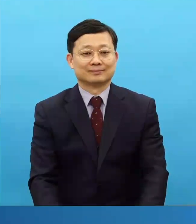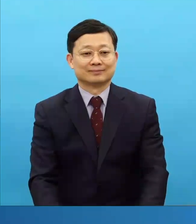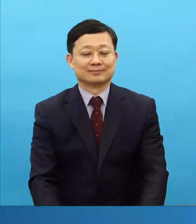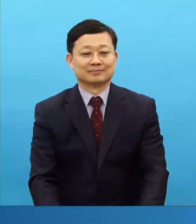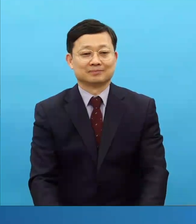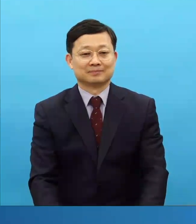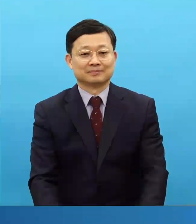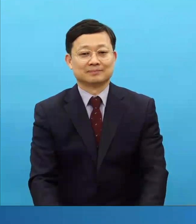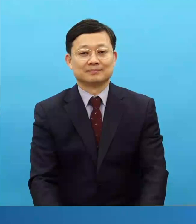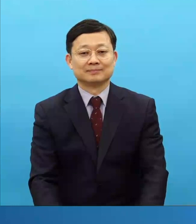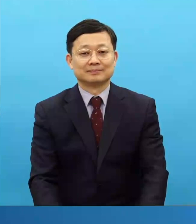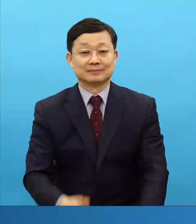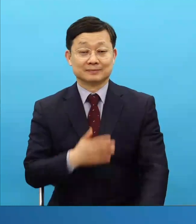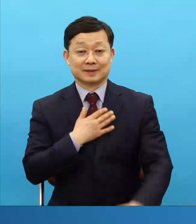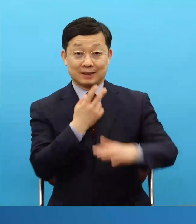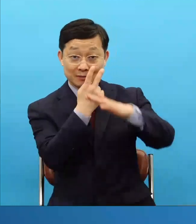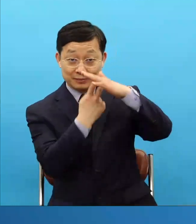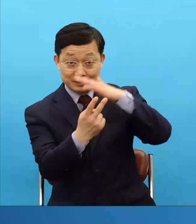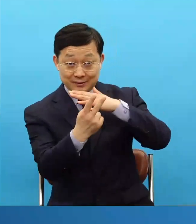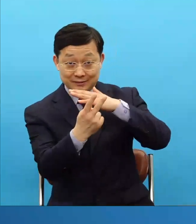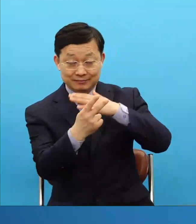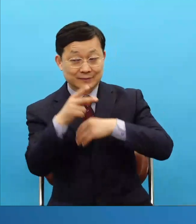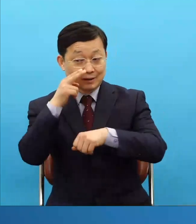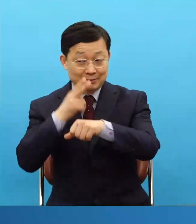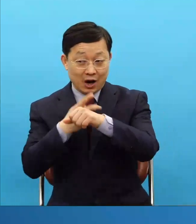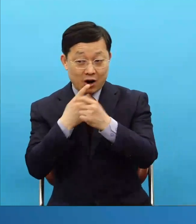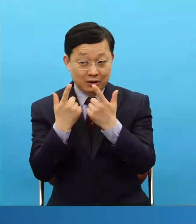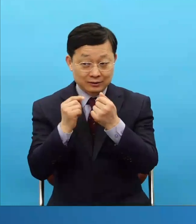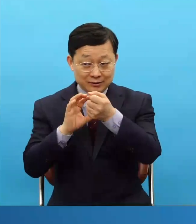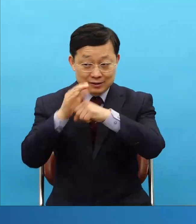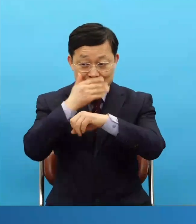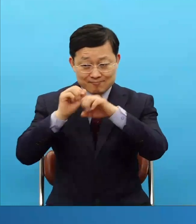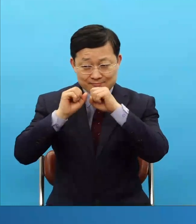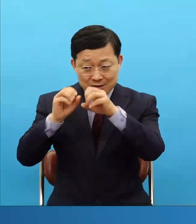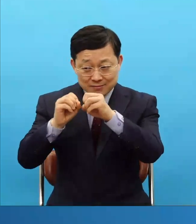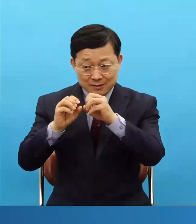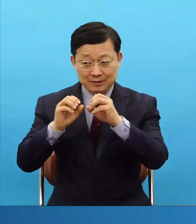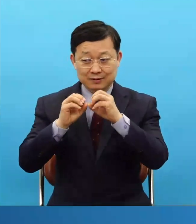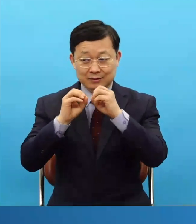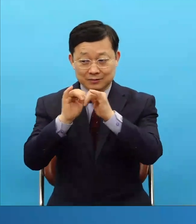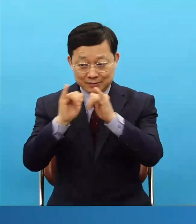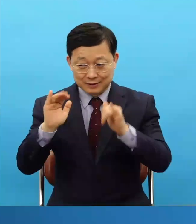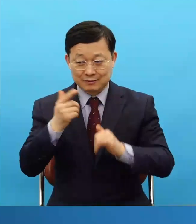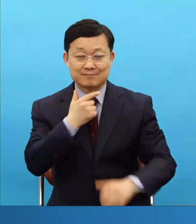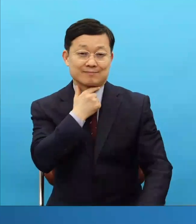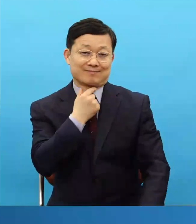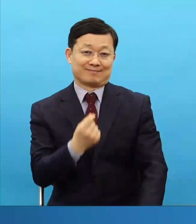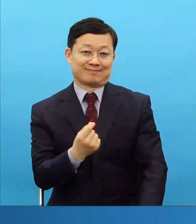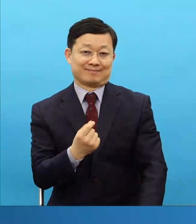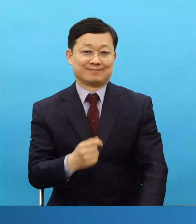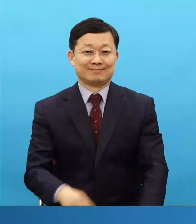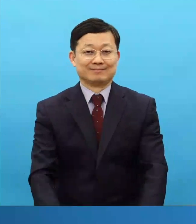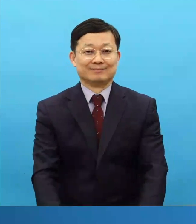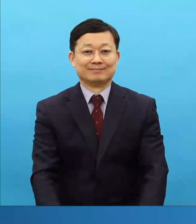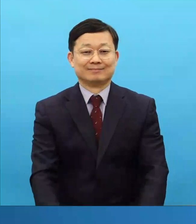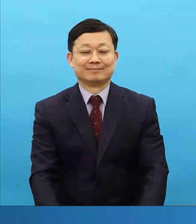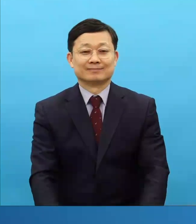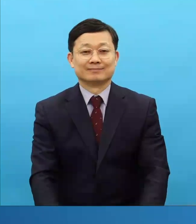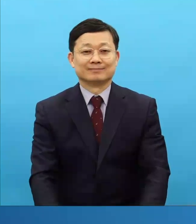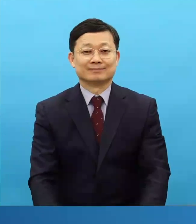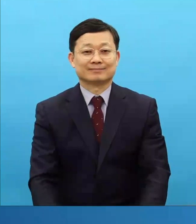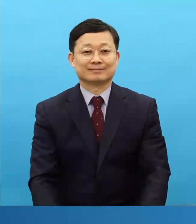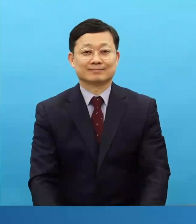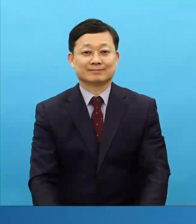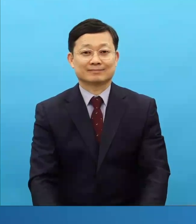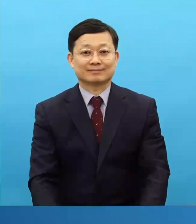Institute. 저의 비전은 바울같이 세계복음화하는 전도자가 되는 것입니다. My vision is to stand as an